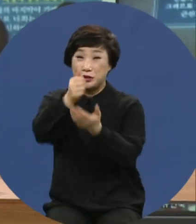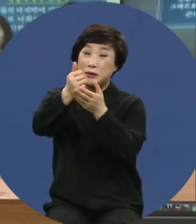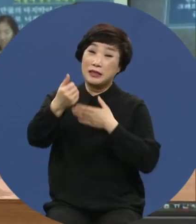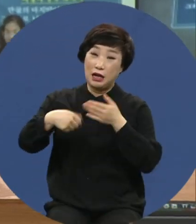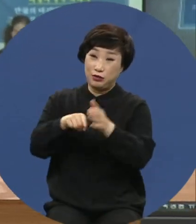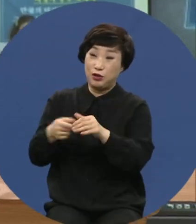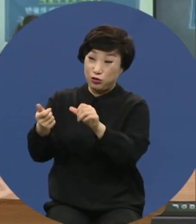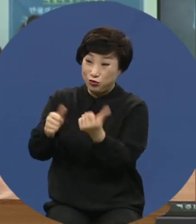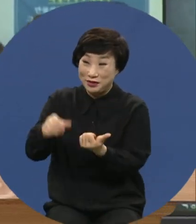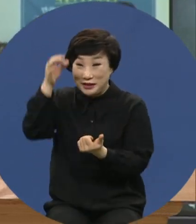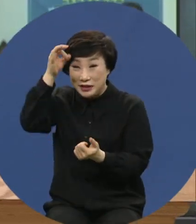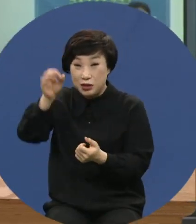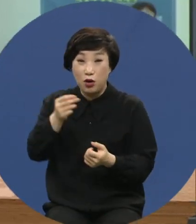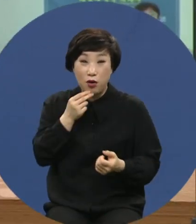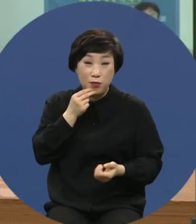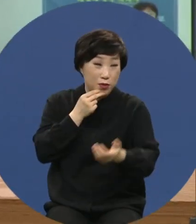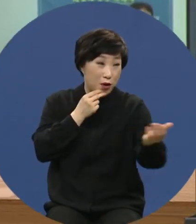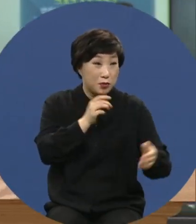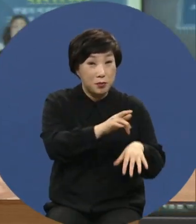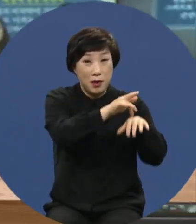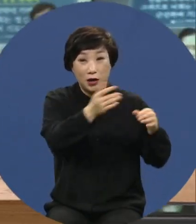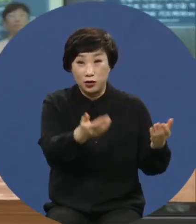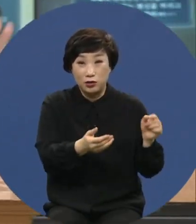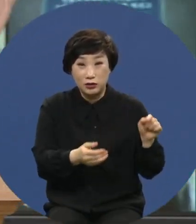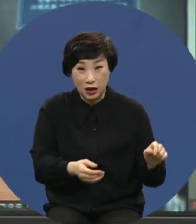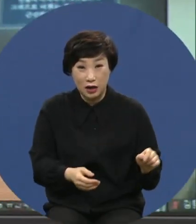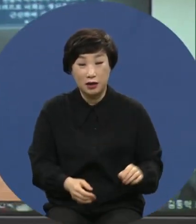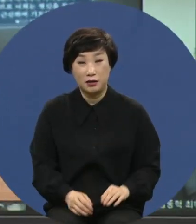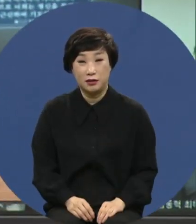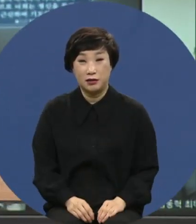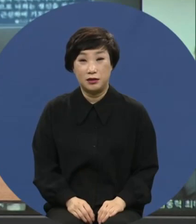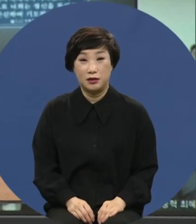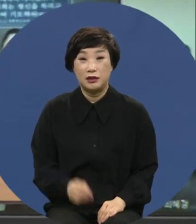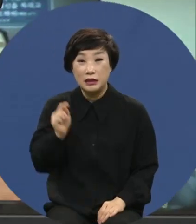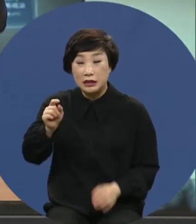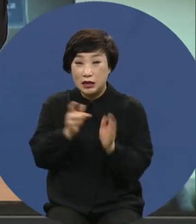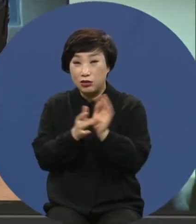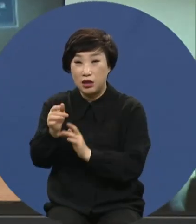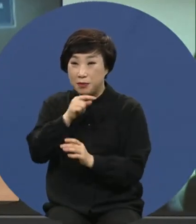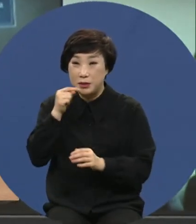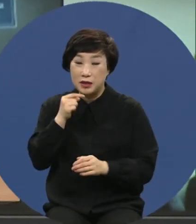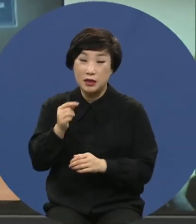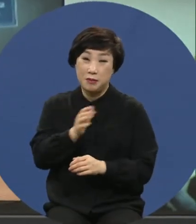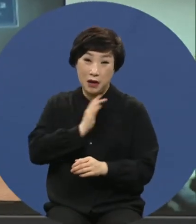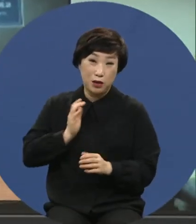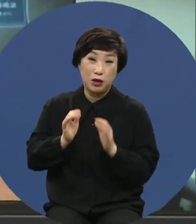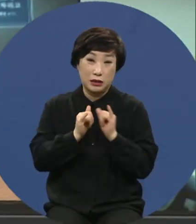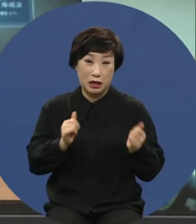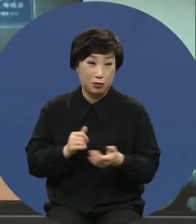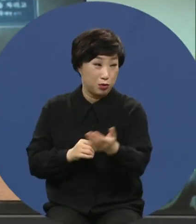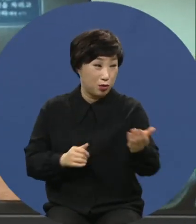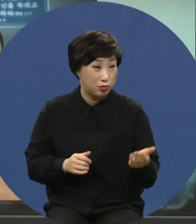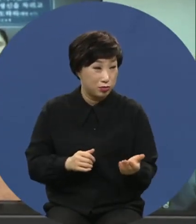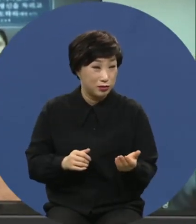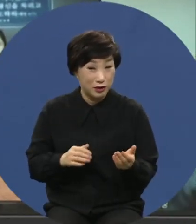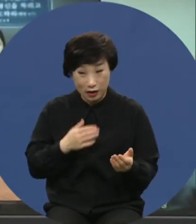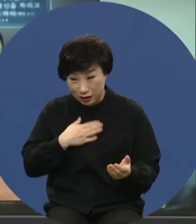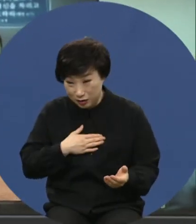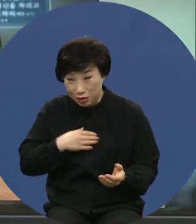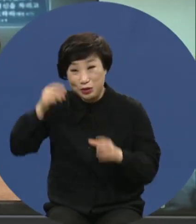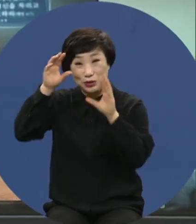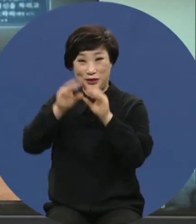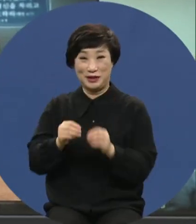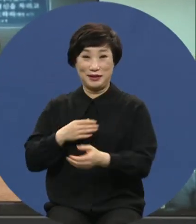나를 위해 죽으심을 인정하지 않는 것 사단의 역사요. 그 피를 배도하는 자입니다. 동의하시면